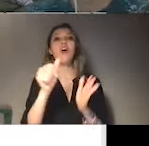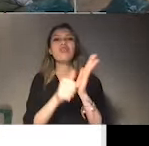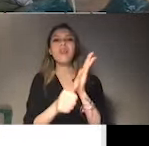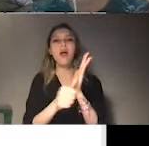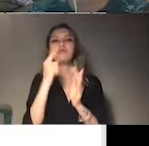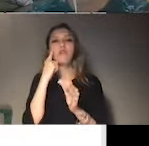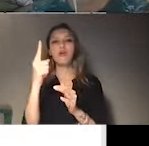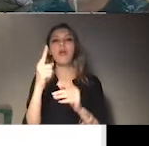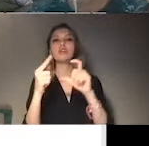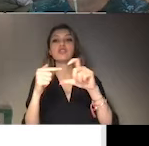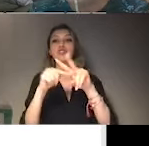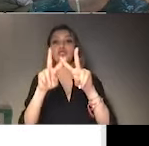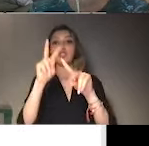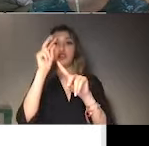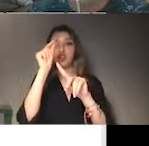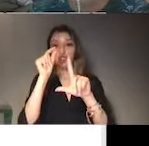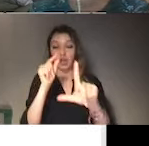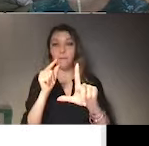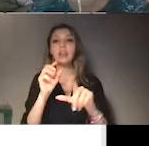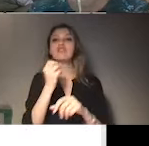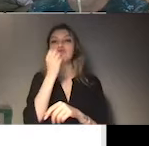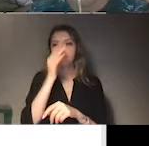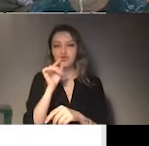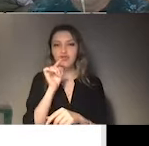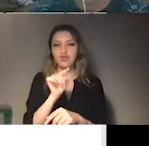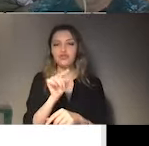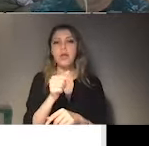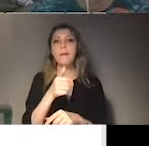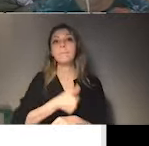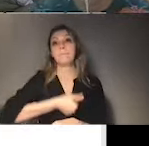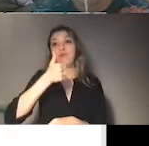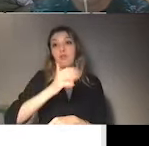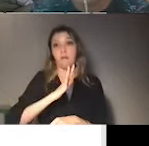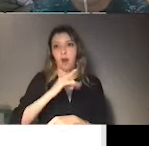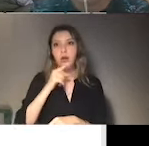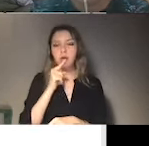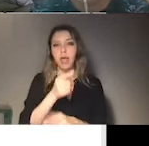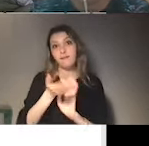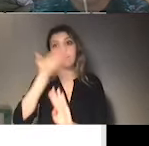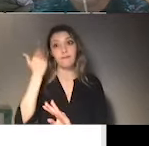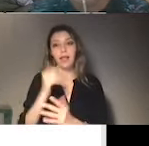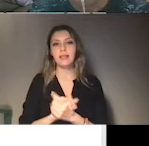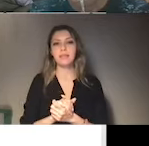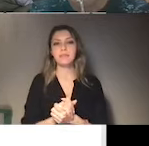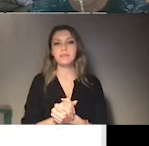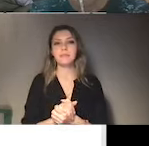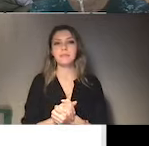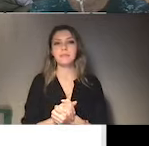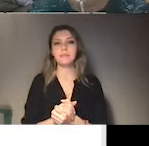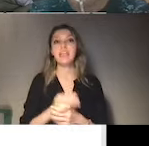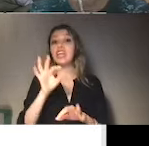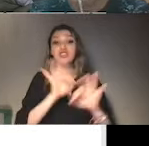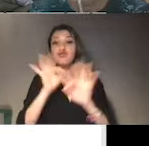başkanlık ediyordu heyete gittiklerinde, inceleme